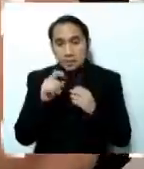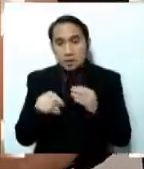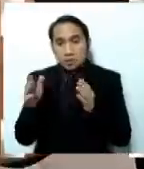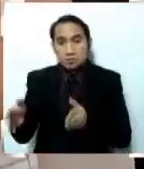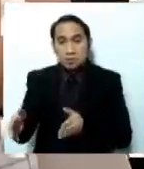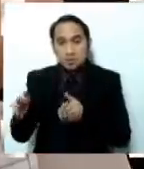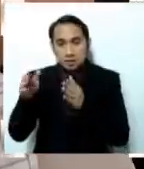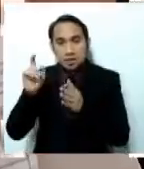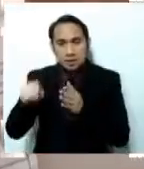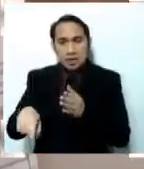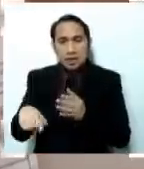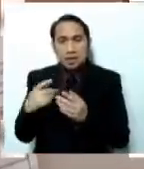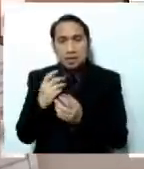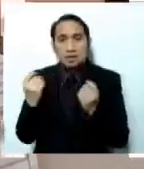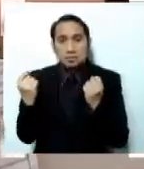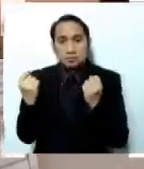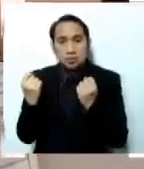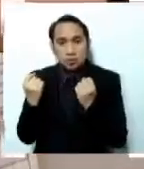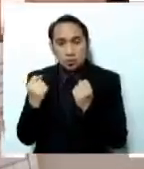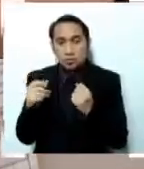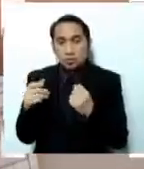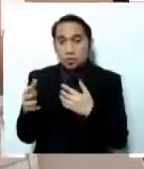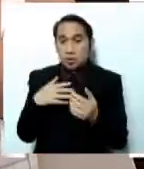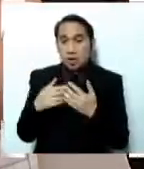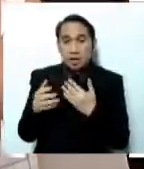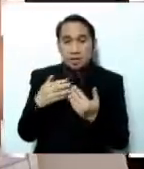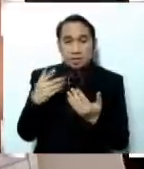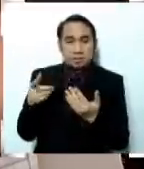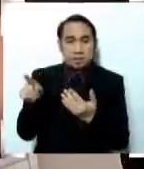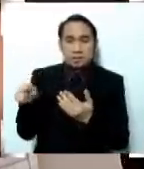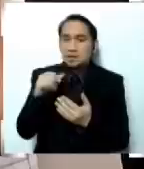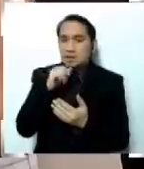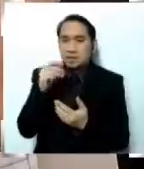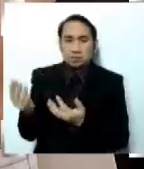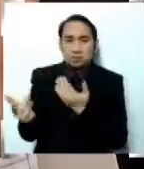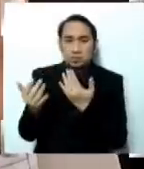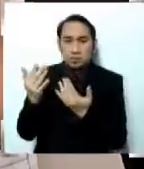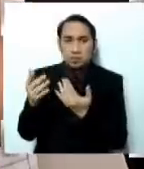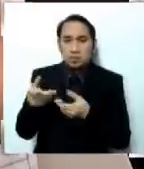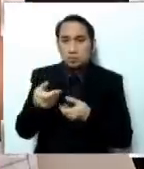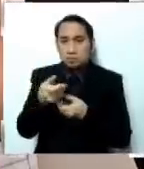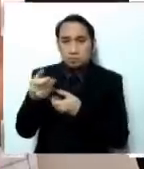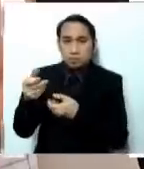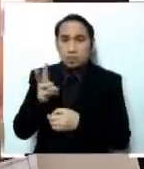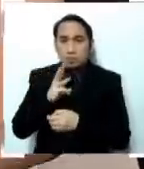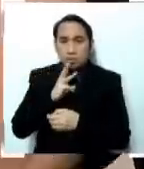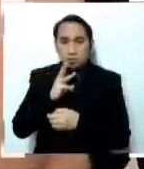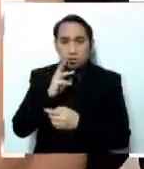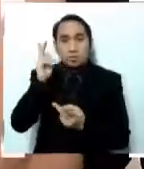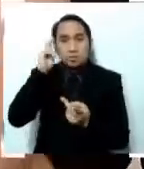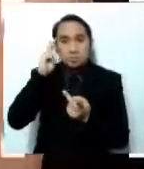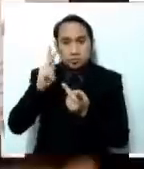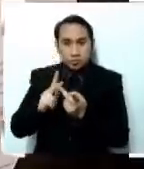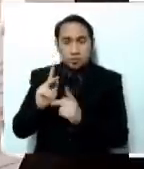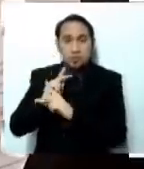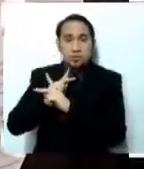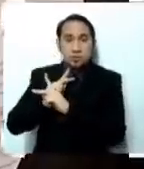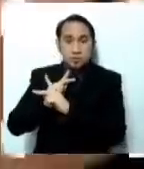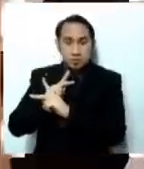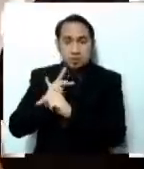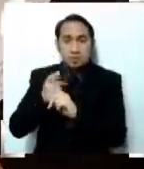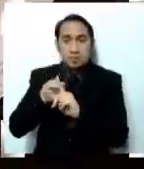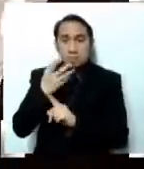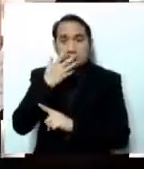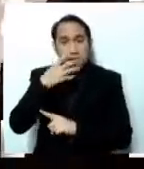kayo makita nyo binubugan kahit na hindi nasusunog, binubugan natin yan to protect the building of heat. Kasi